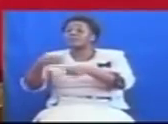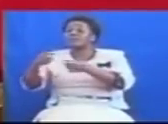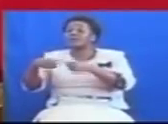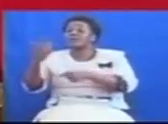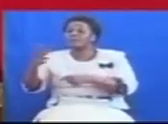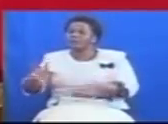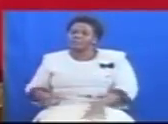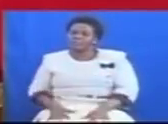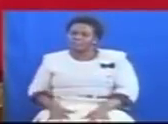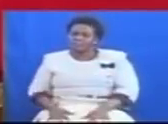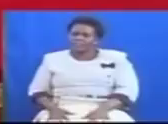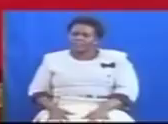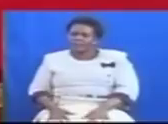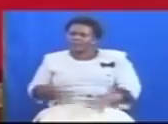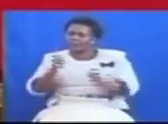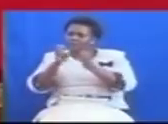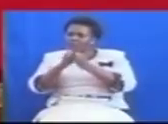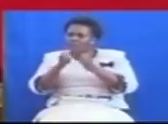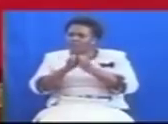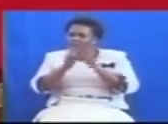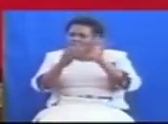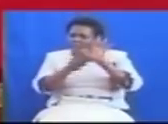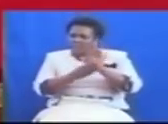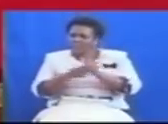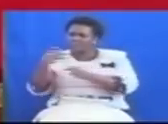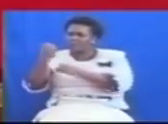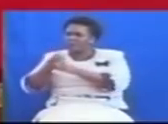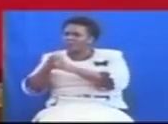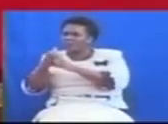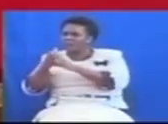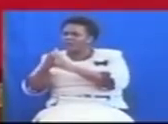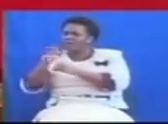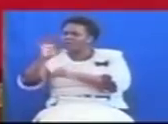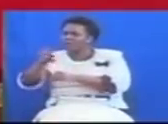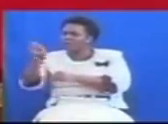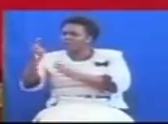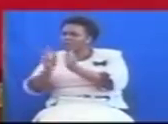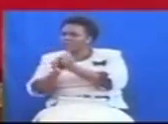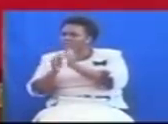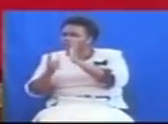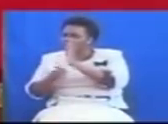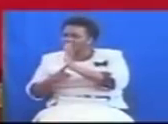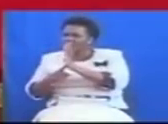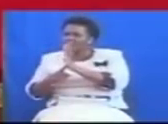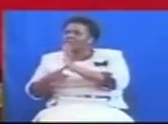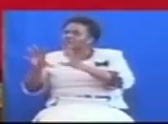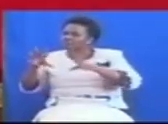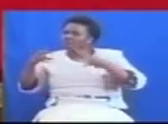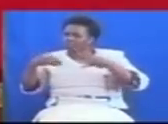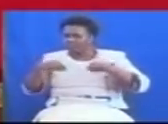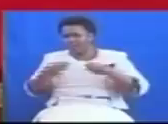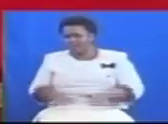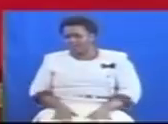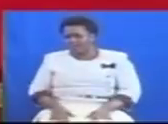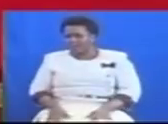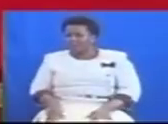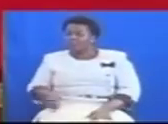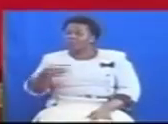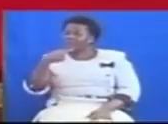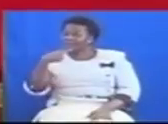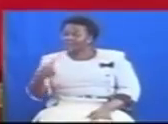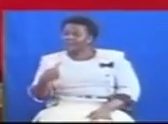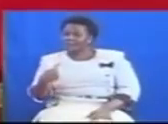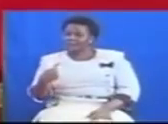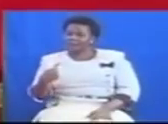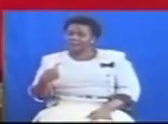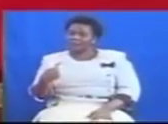wa pili, kikao cha 9 kilichofanyika tarehe 5 mwezi wa 2 2016. Katika mwongozo wa kiti ilielekezwa kama ifuatavyo,